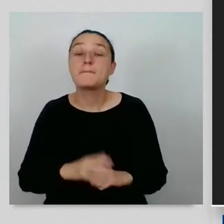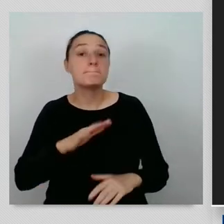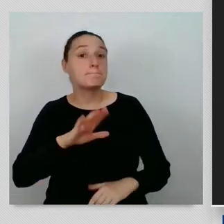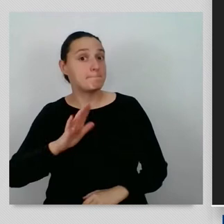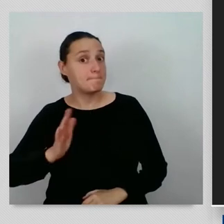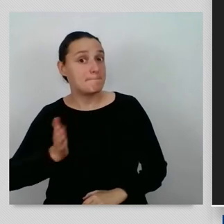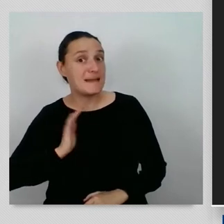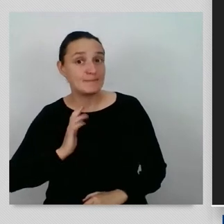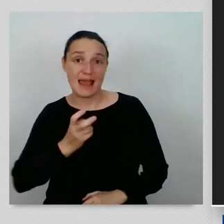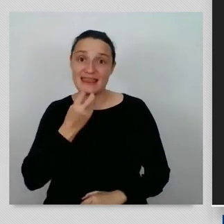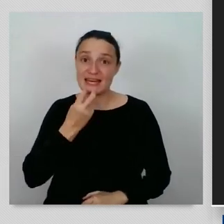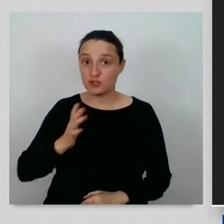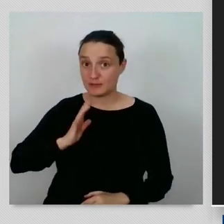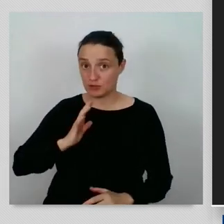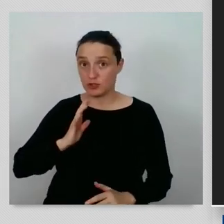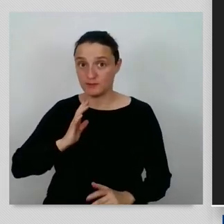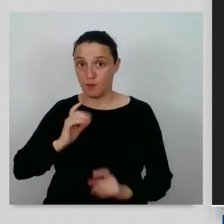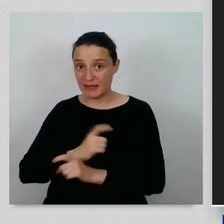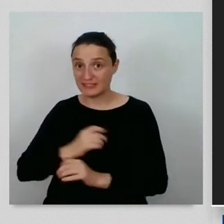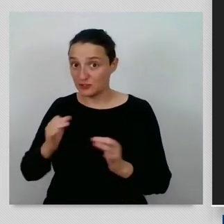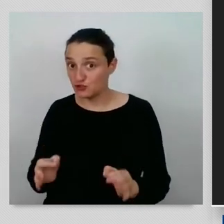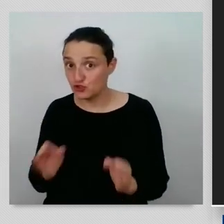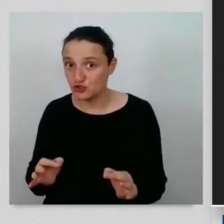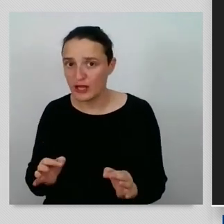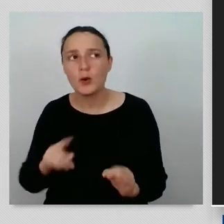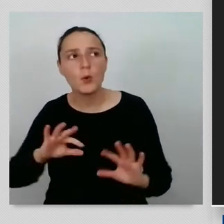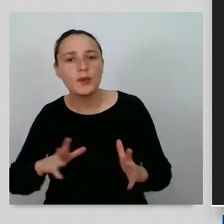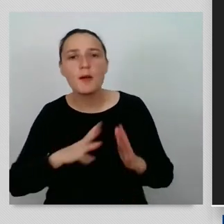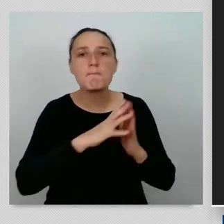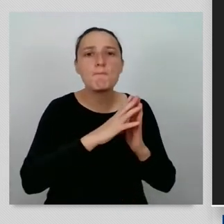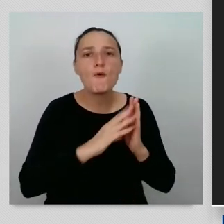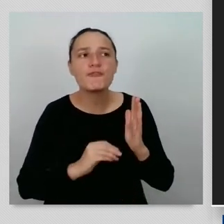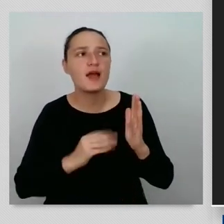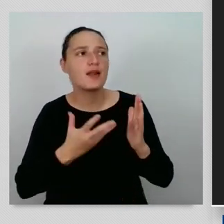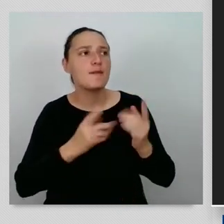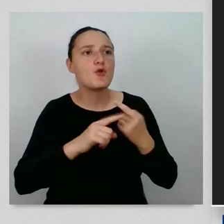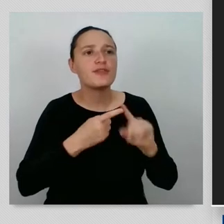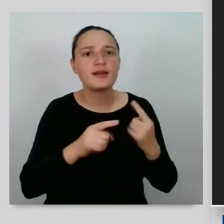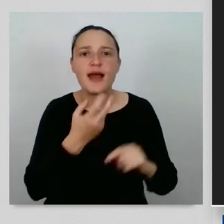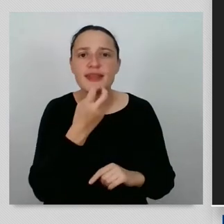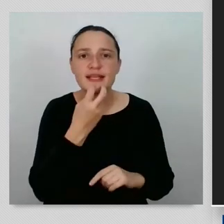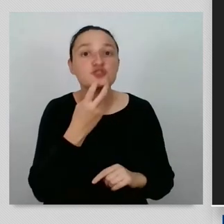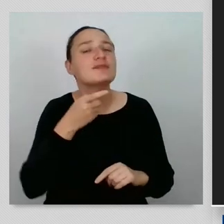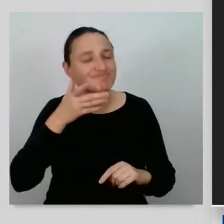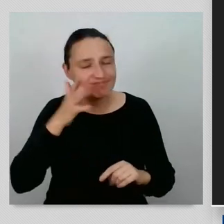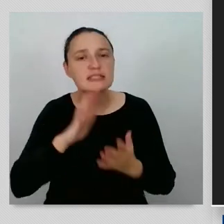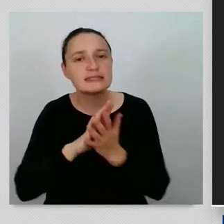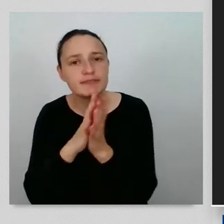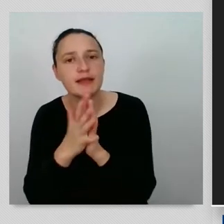bezpieczeństwo energetyczne państwa dzisiaj, ten model polityki energetycznej będzie się zmieniał